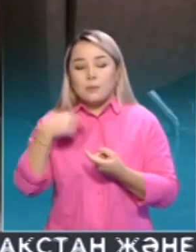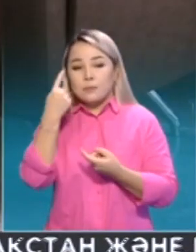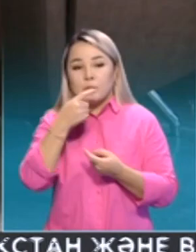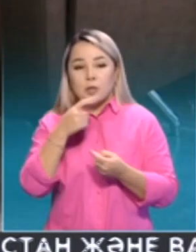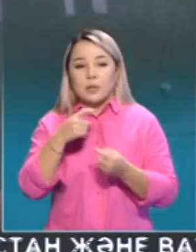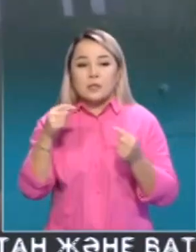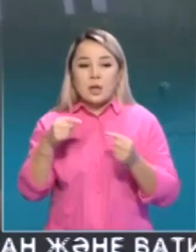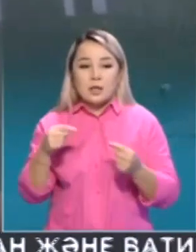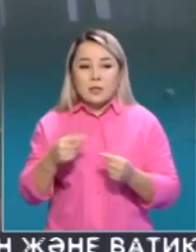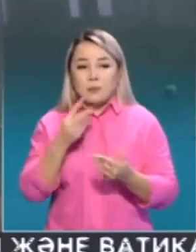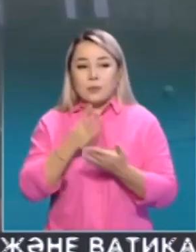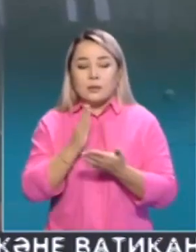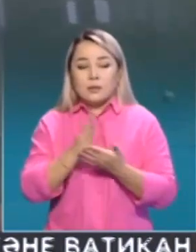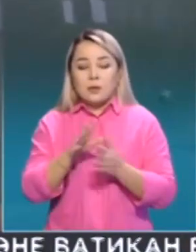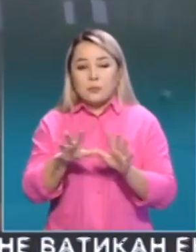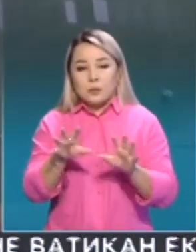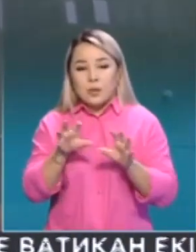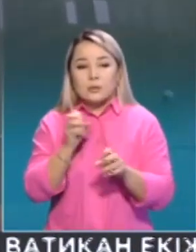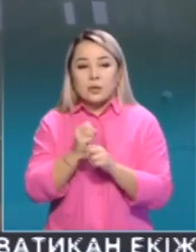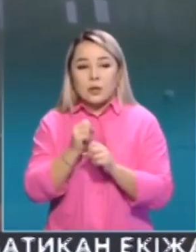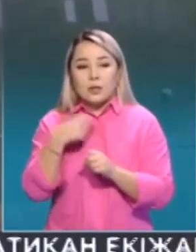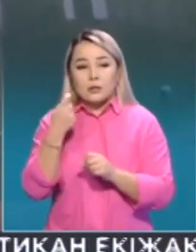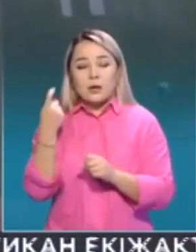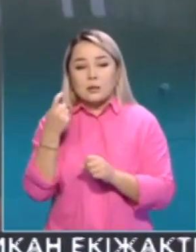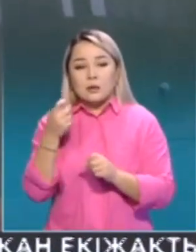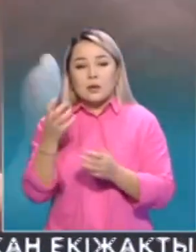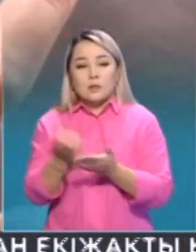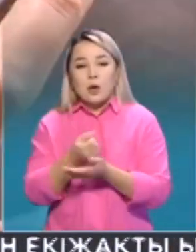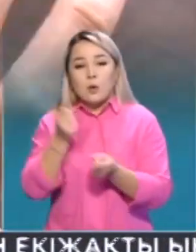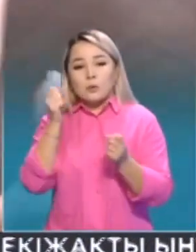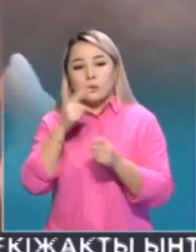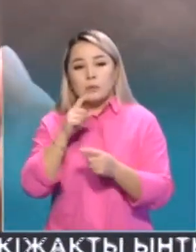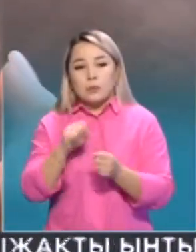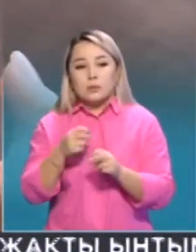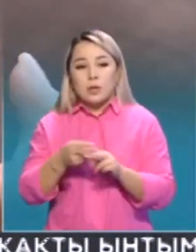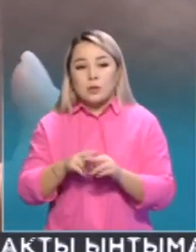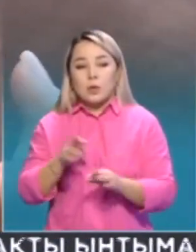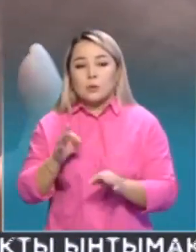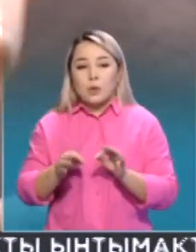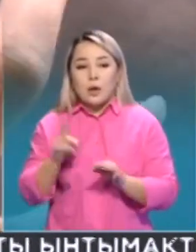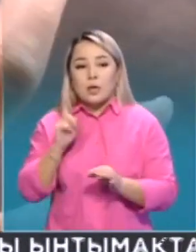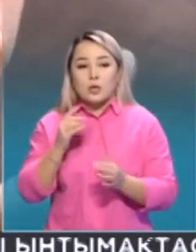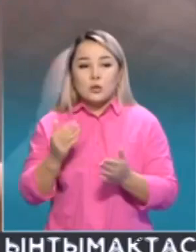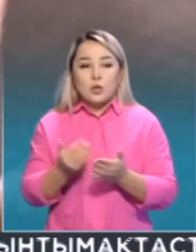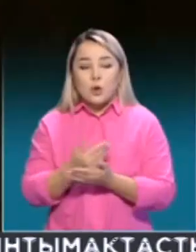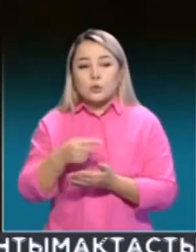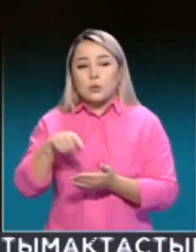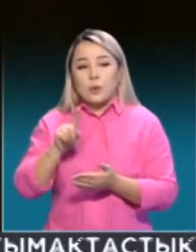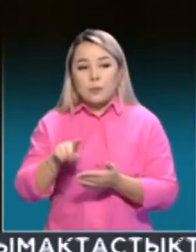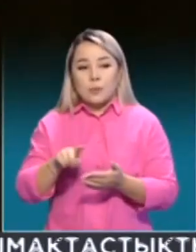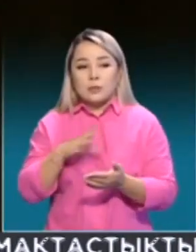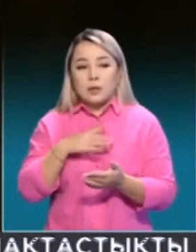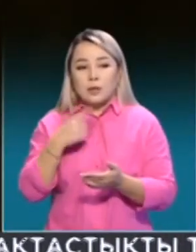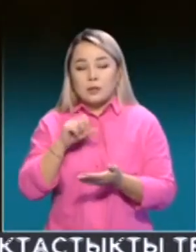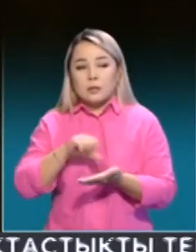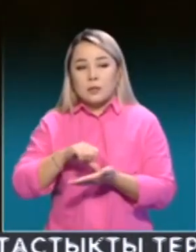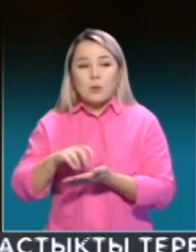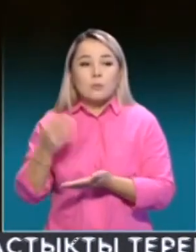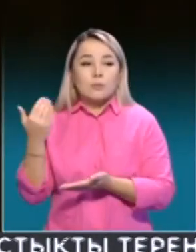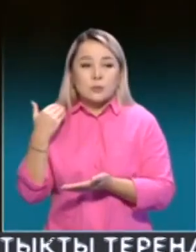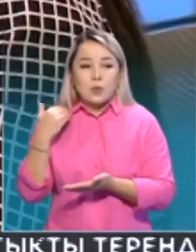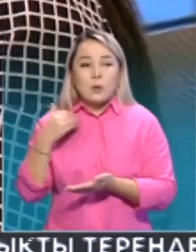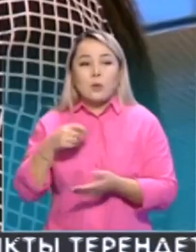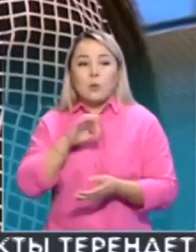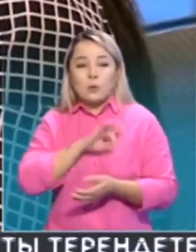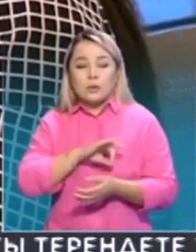енгізіледі. Яғни түр әлпетіңіз арқылы құралдың иесін ажыратуға болады. Бұл норма әзірге жаңа нөмірлерге арналған, бұрыннан қолданыстағы